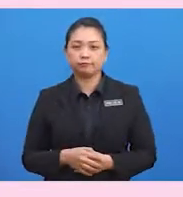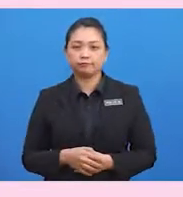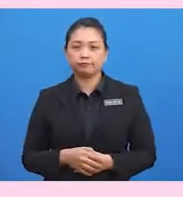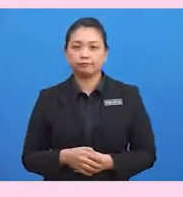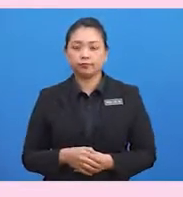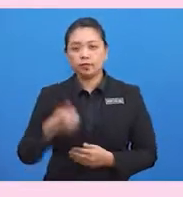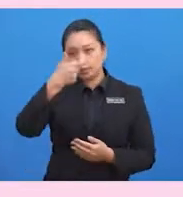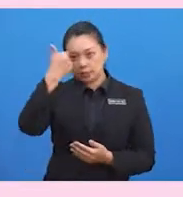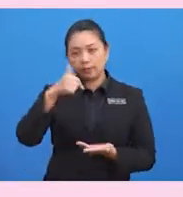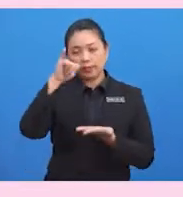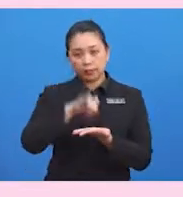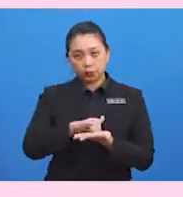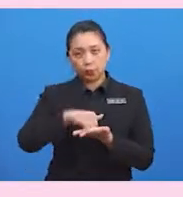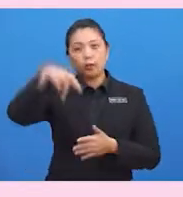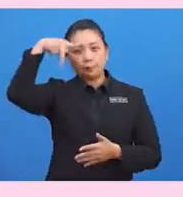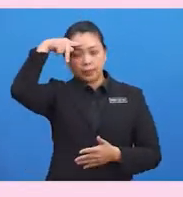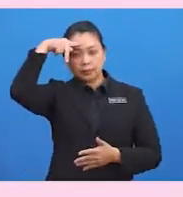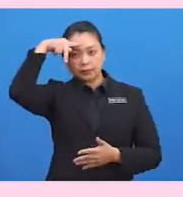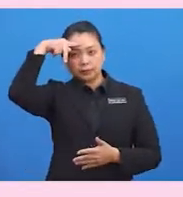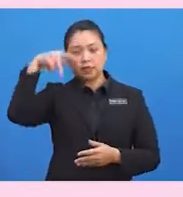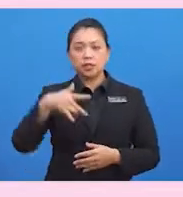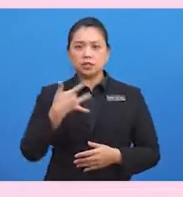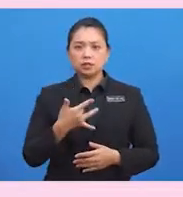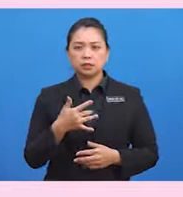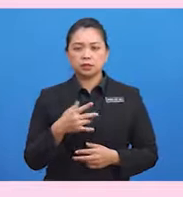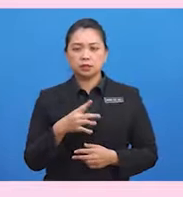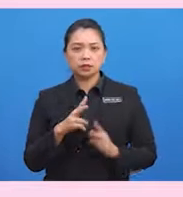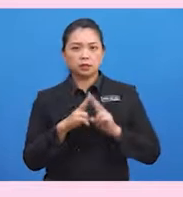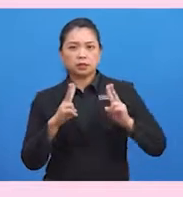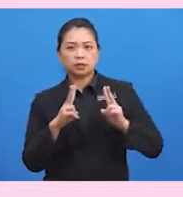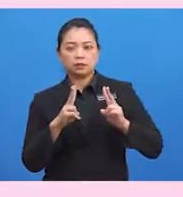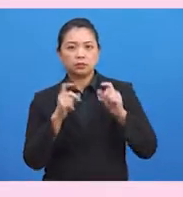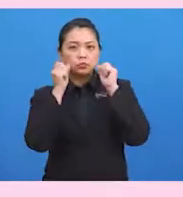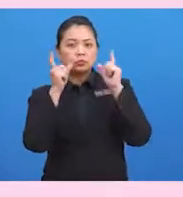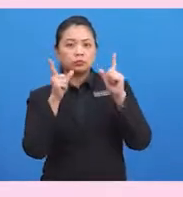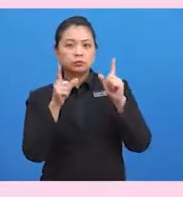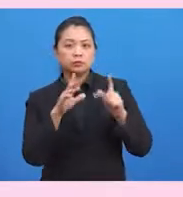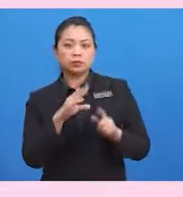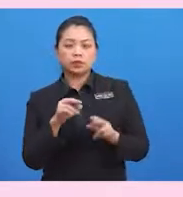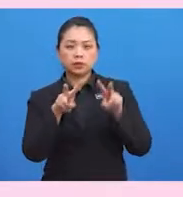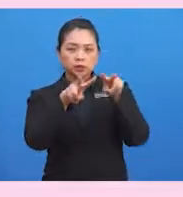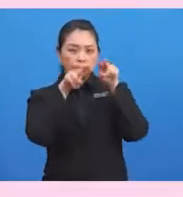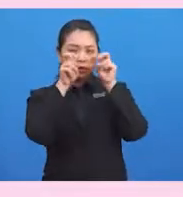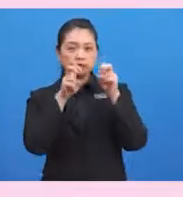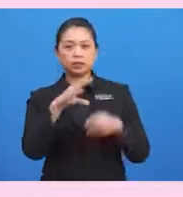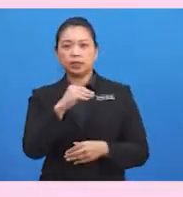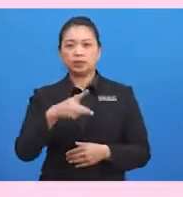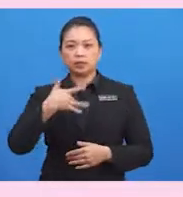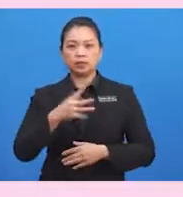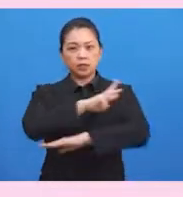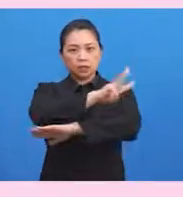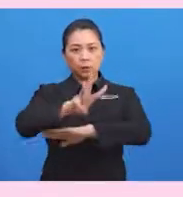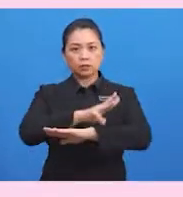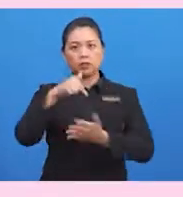disebabkan itu Parameswara berasa amat kagum dan tertarik beliau merasakan bahwa kawasan ini mampu